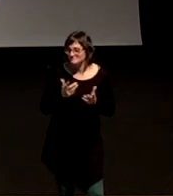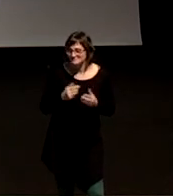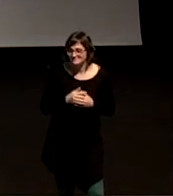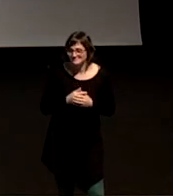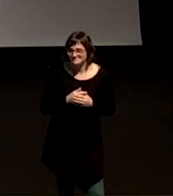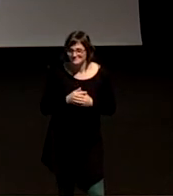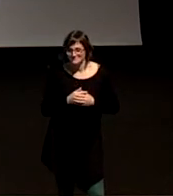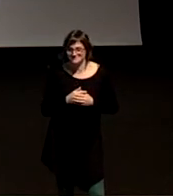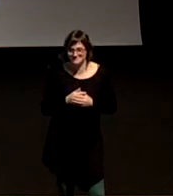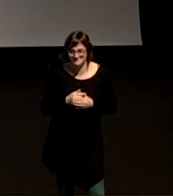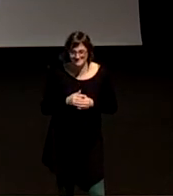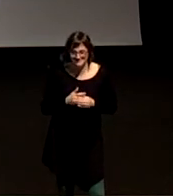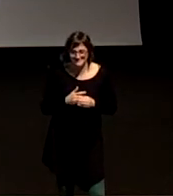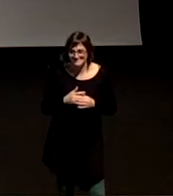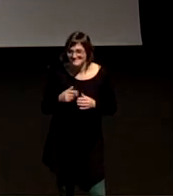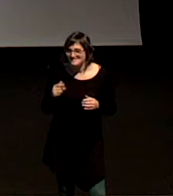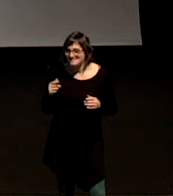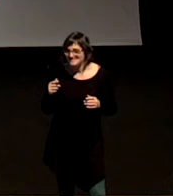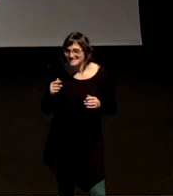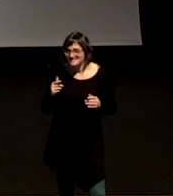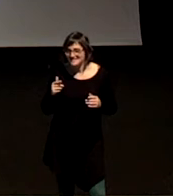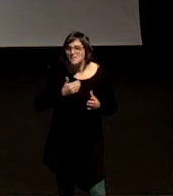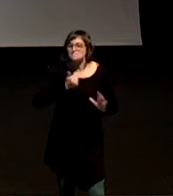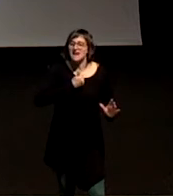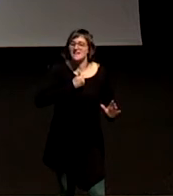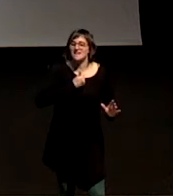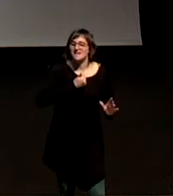ça c'est le chant du mal qui marque son territoire